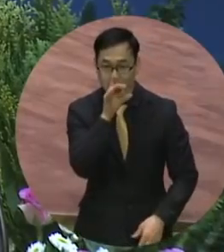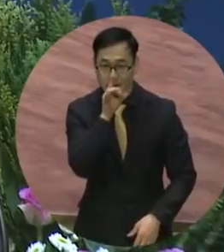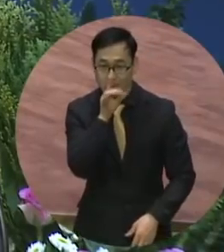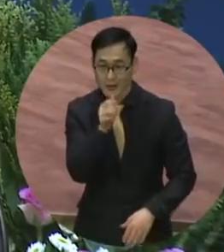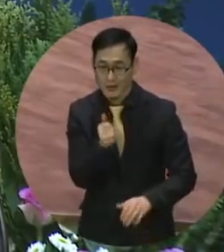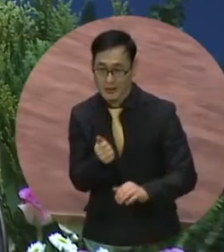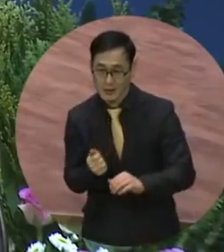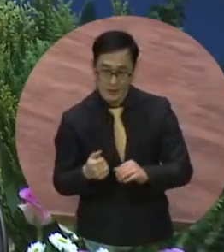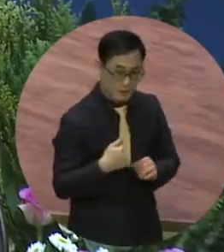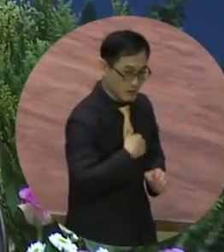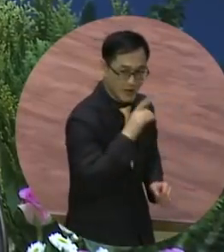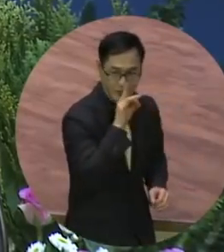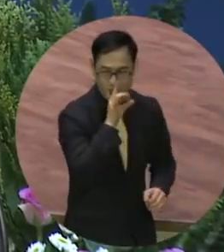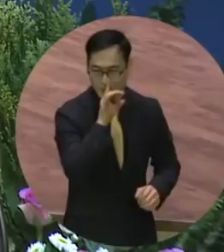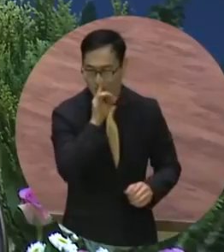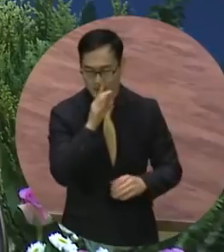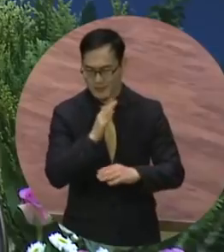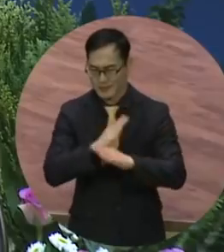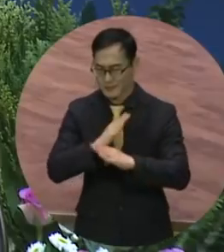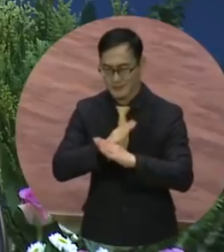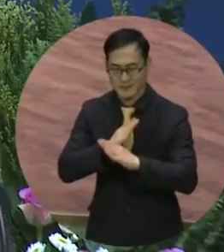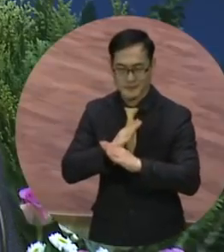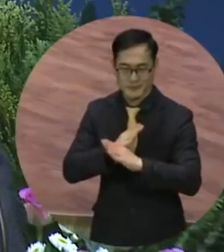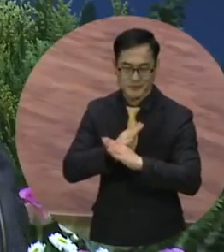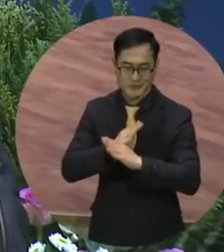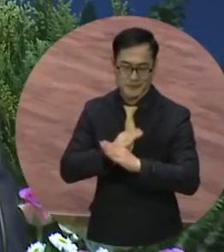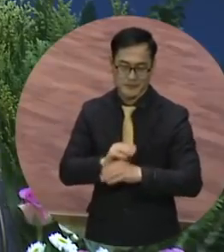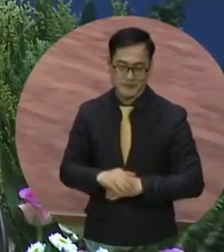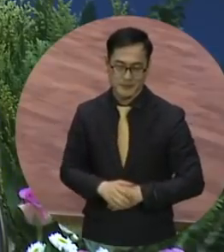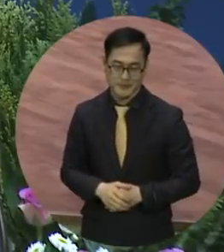뒤로 물러가는 게 없단 말이야.